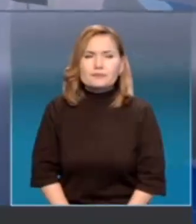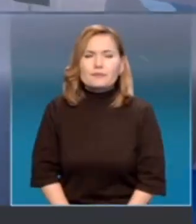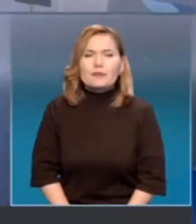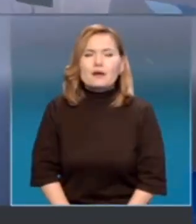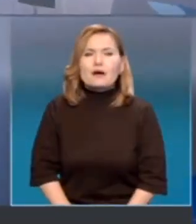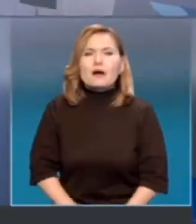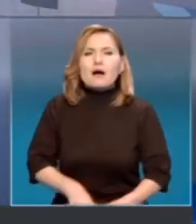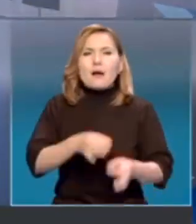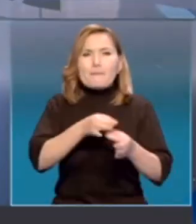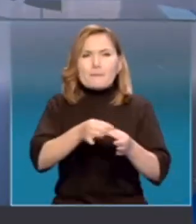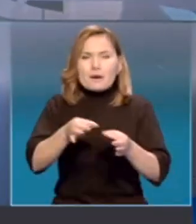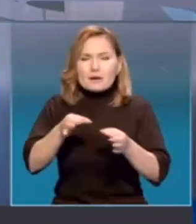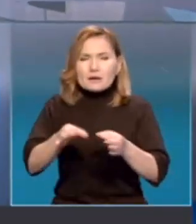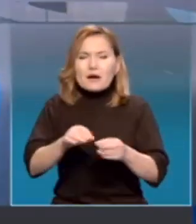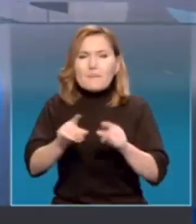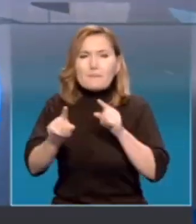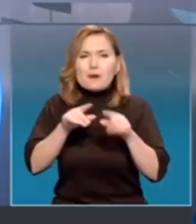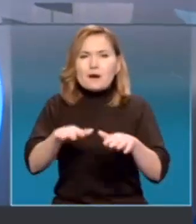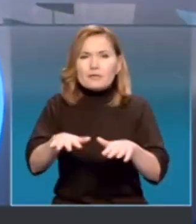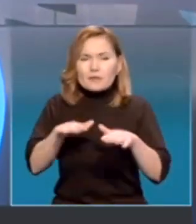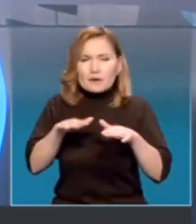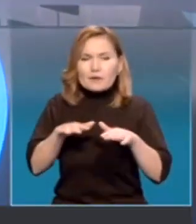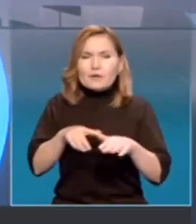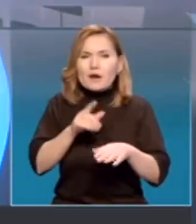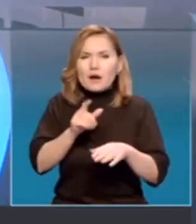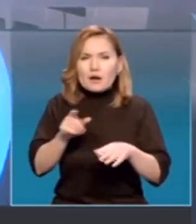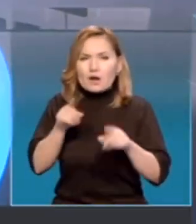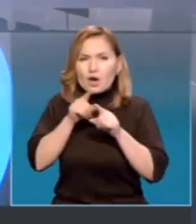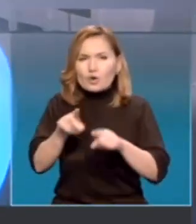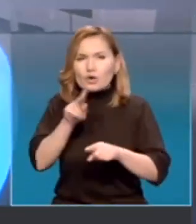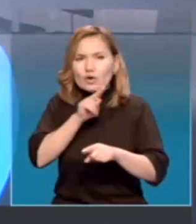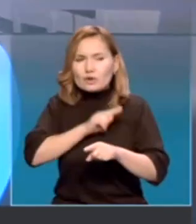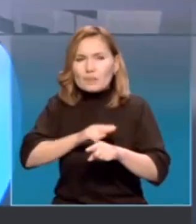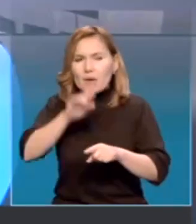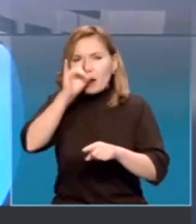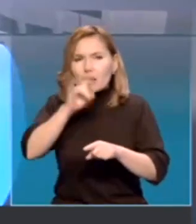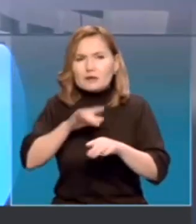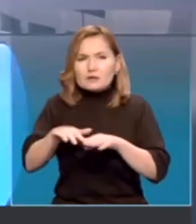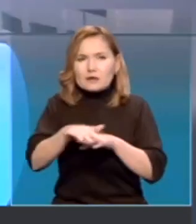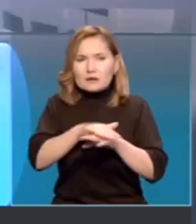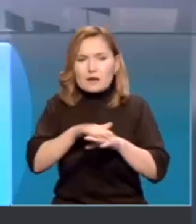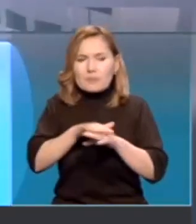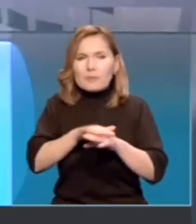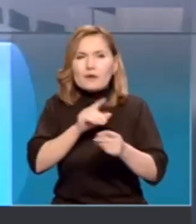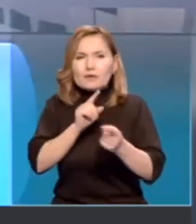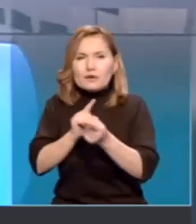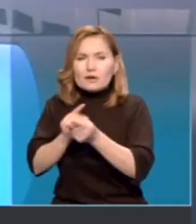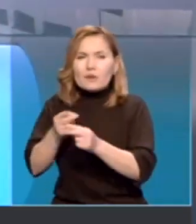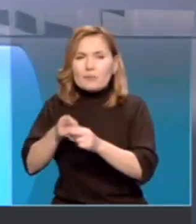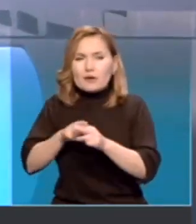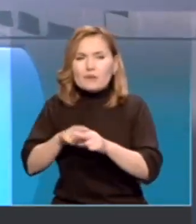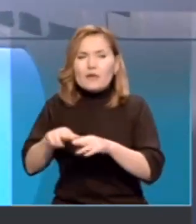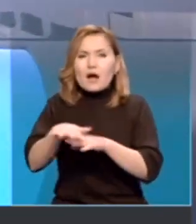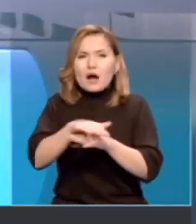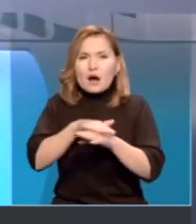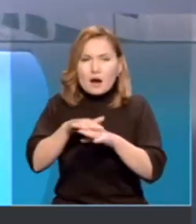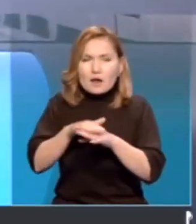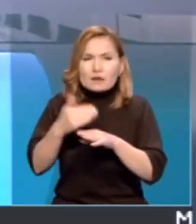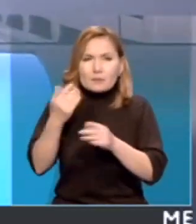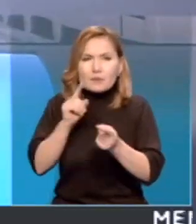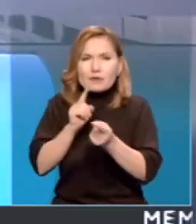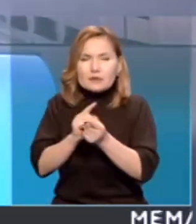Мәжіліс және мәслихат депутаттығына кандидаттар үгіт насихат жұмыстарымен ел аймақтарын аралап жүр. Олар тұрғындармен қатар еңбек